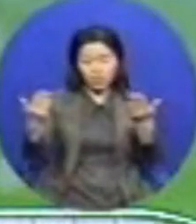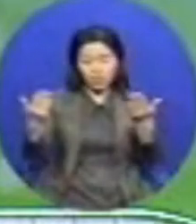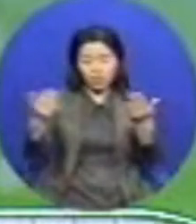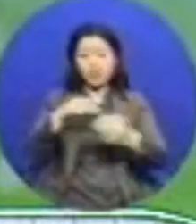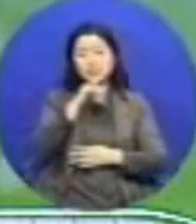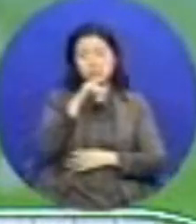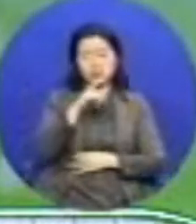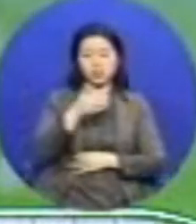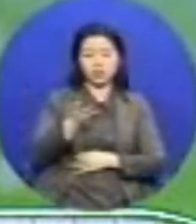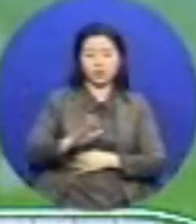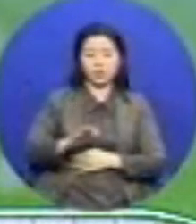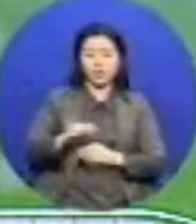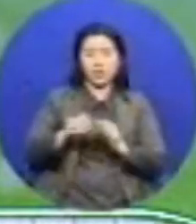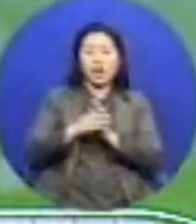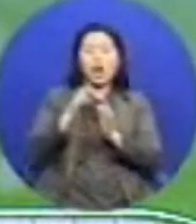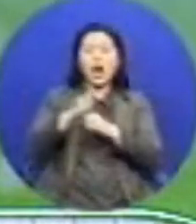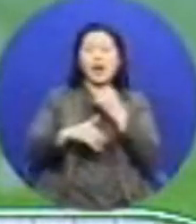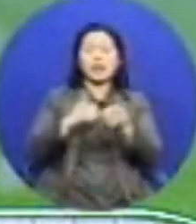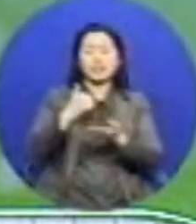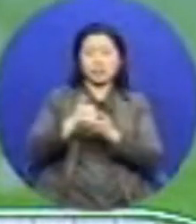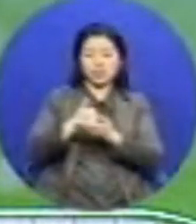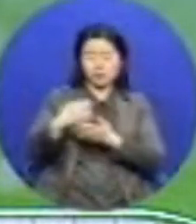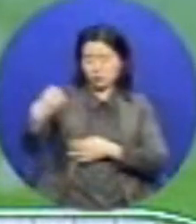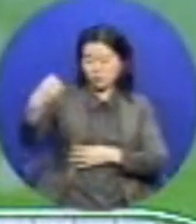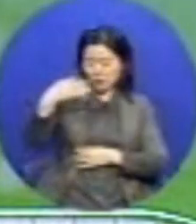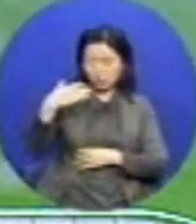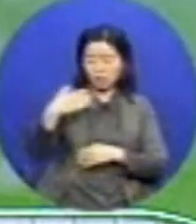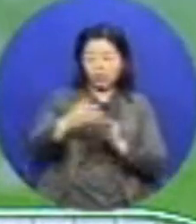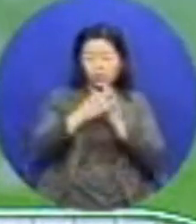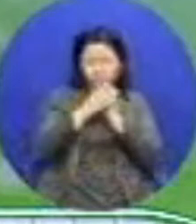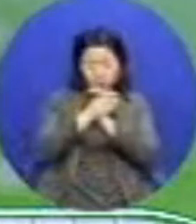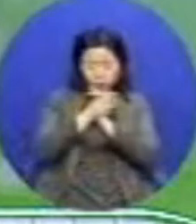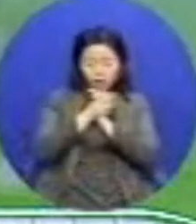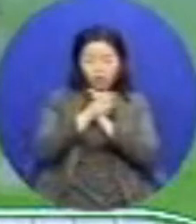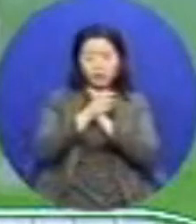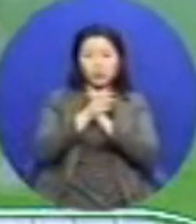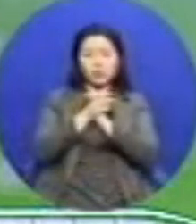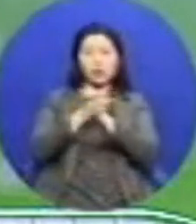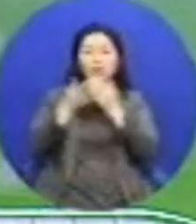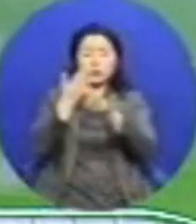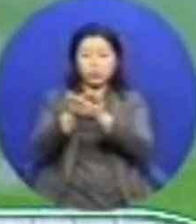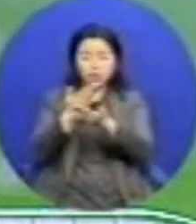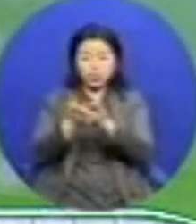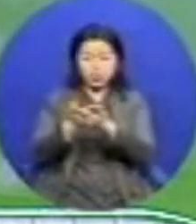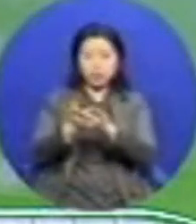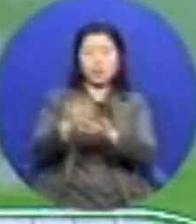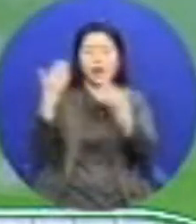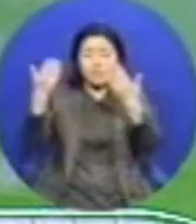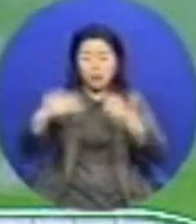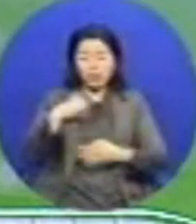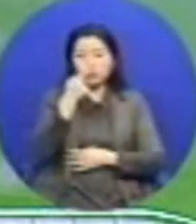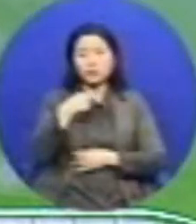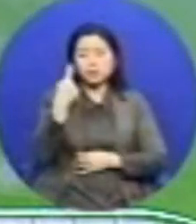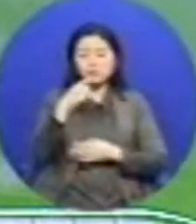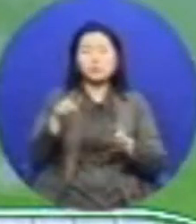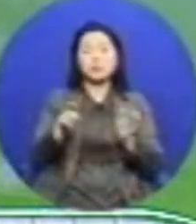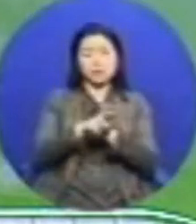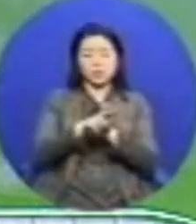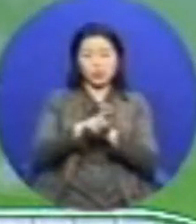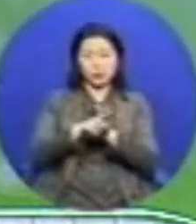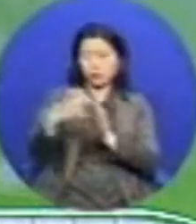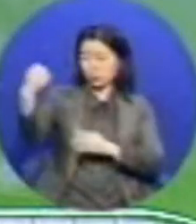기도하고 구하는 것은 받은 줄로 믿으라 그랬으니 저는 이 예배당 건축비 주님께 갚아 달라고 기도했고